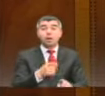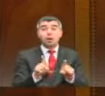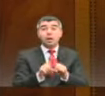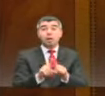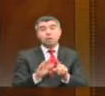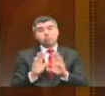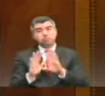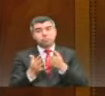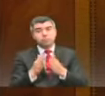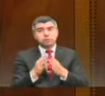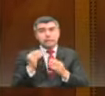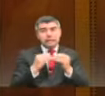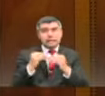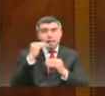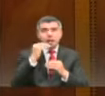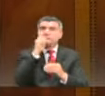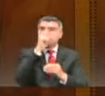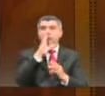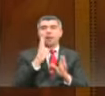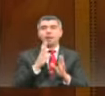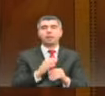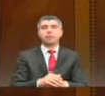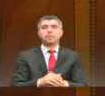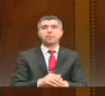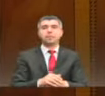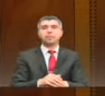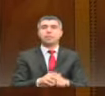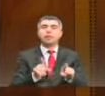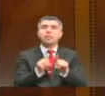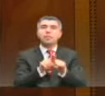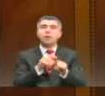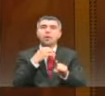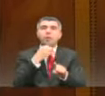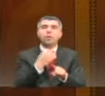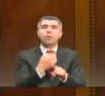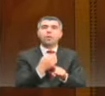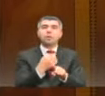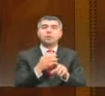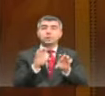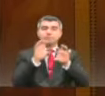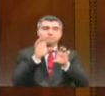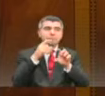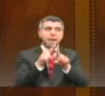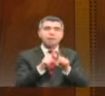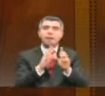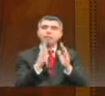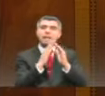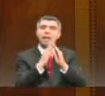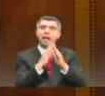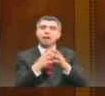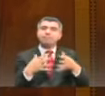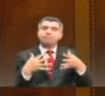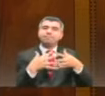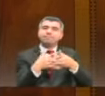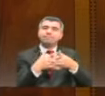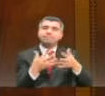إلى استطعنا نديروا أكثر ما نكرهوش بطبيعة الحال، إنشجاع وتشجيع السكن التشاركي والتضامني،